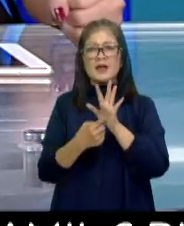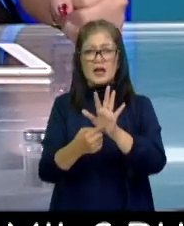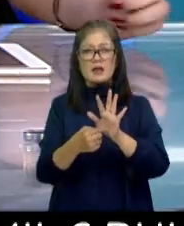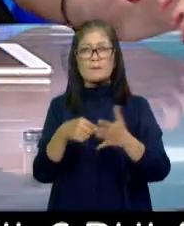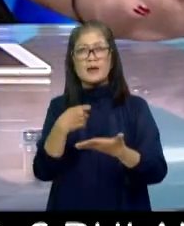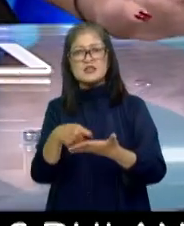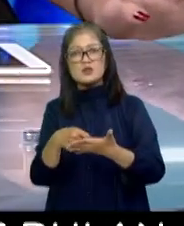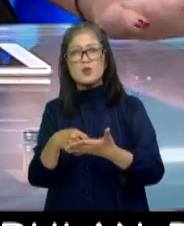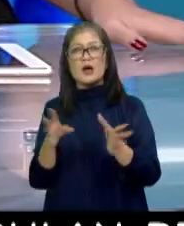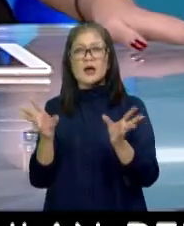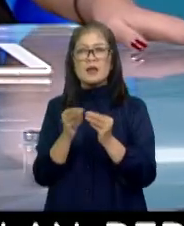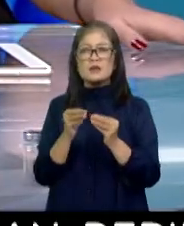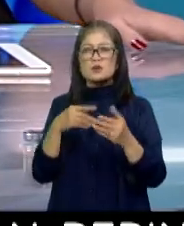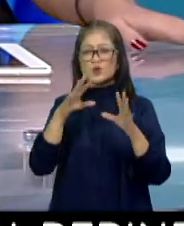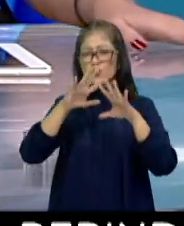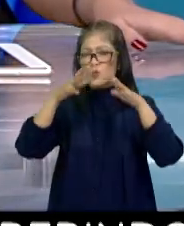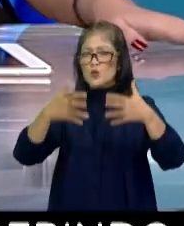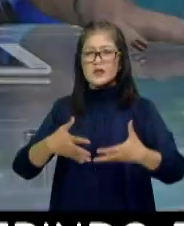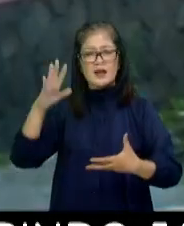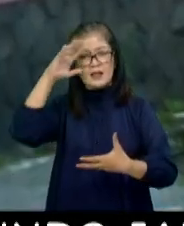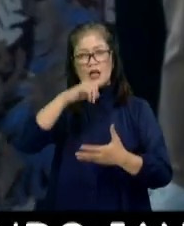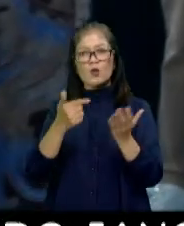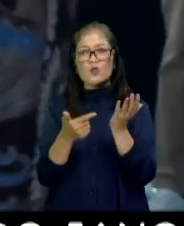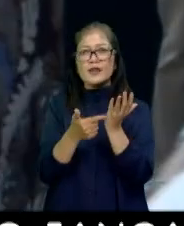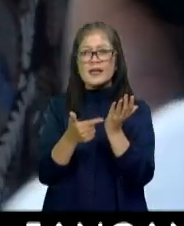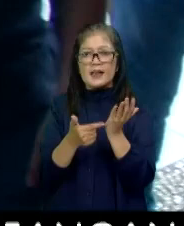kapabilitas di dunia digital.